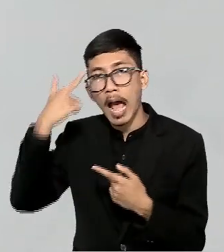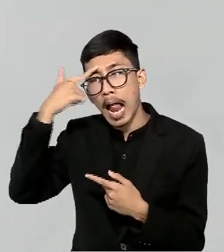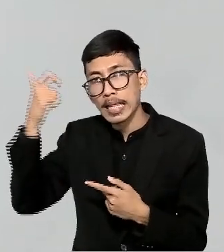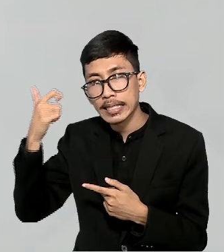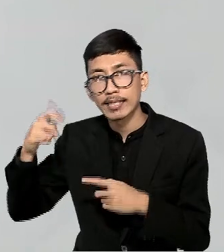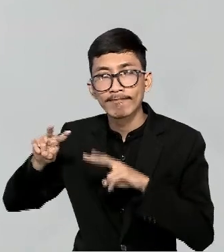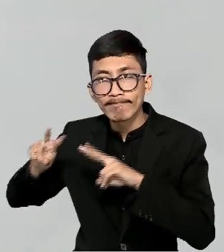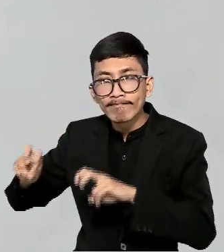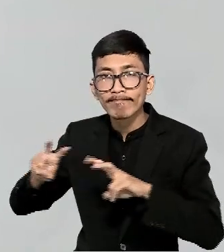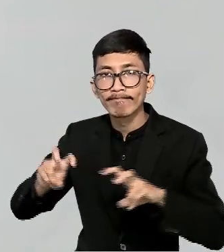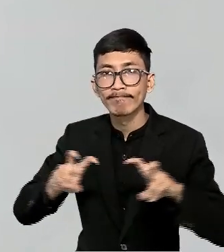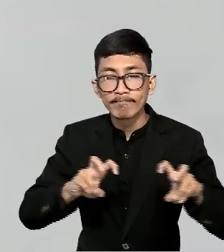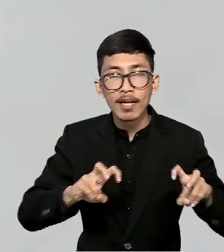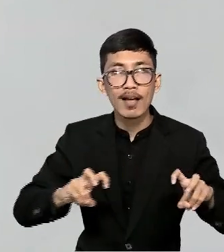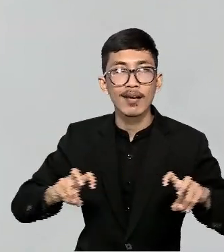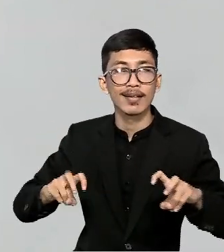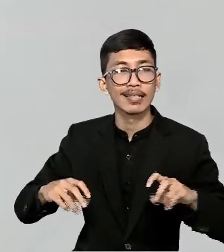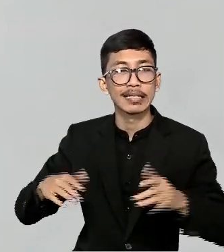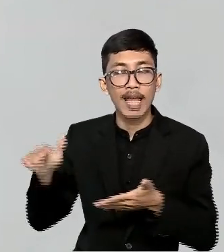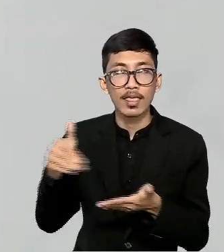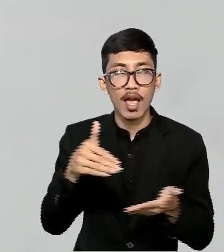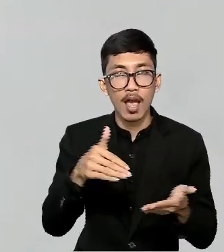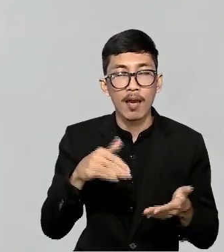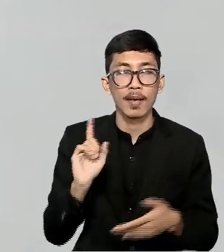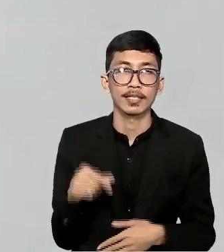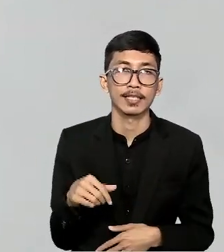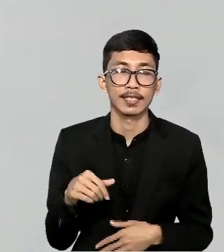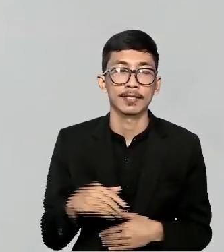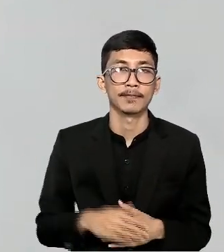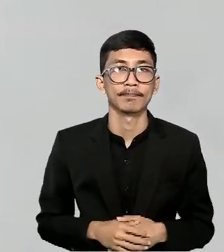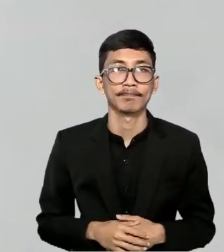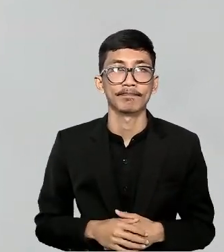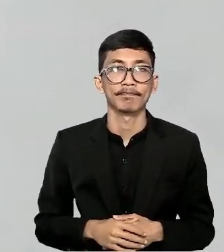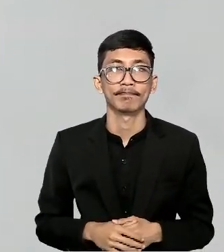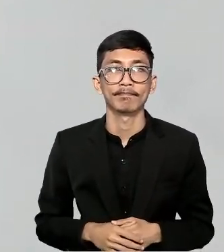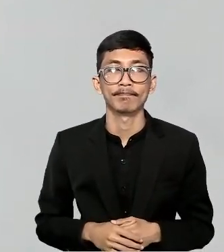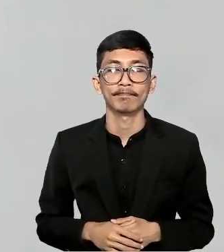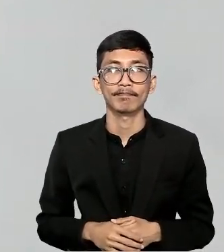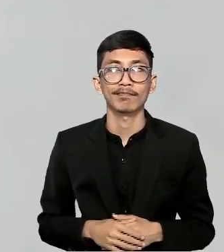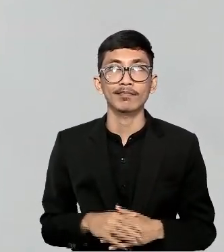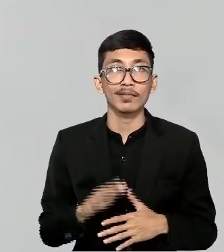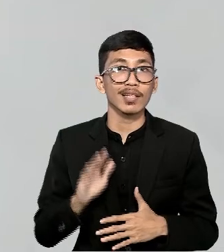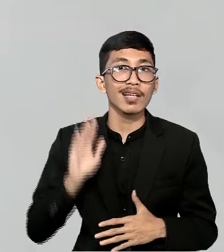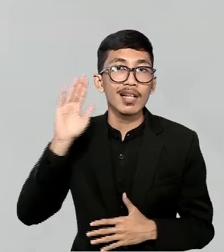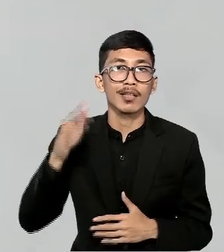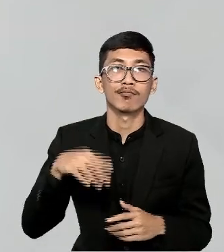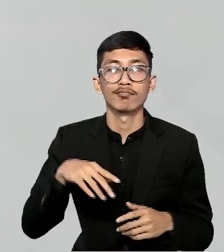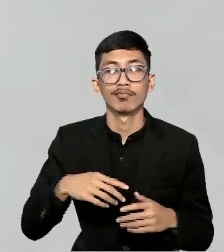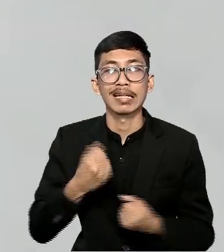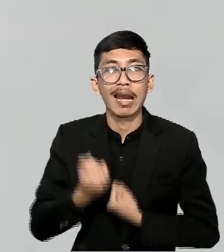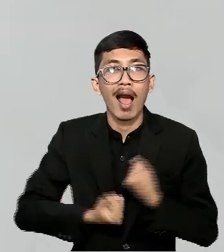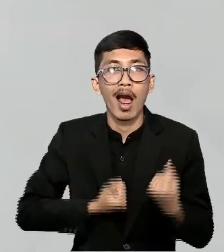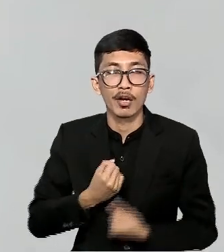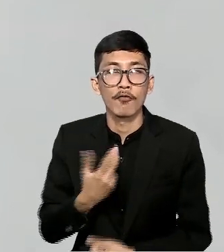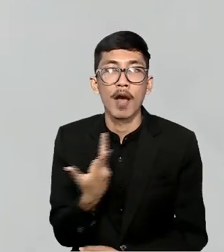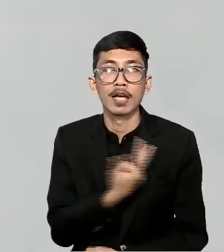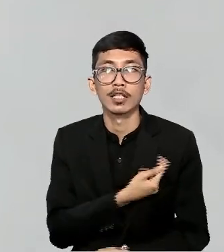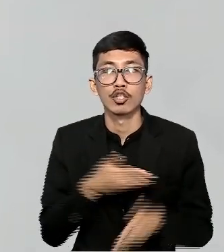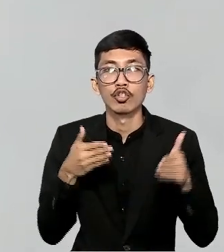yang bukan pendataan di lapangan dan juga gerakan vaksin darah putih yang telah dicanangkan pemerintah kita